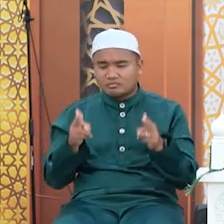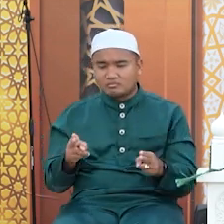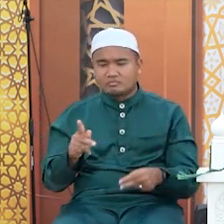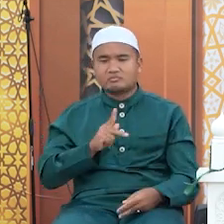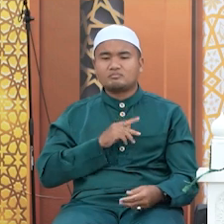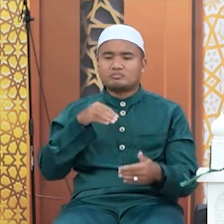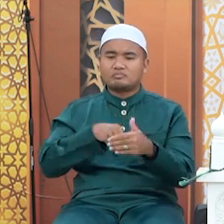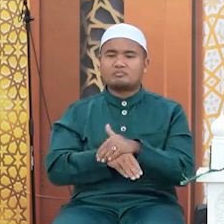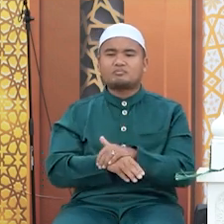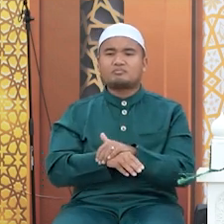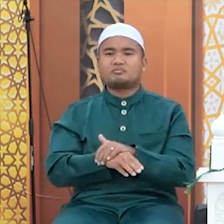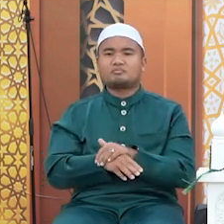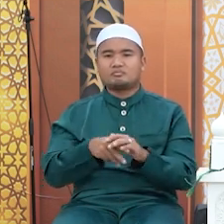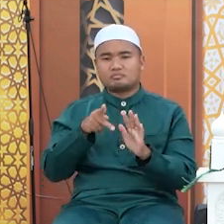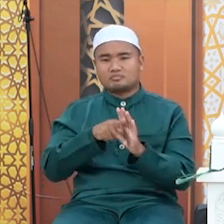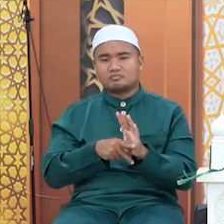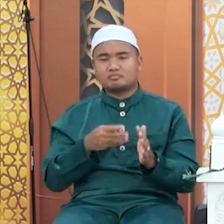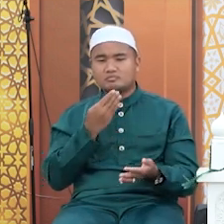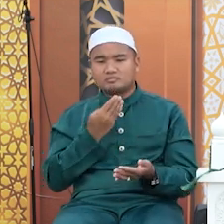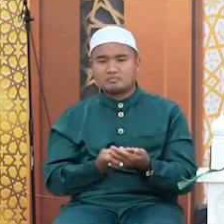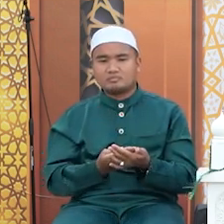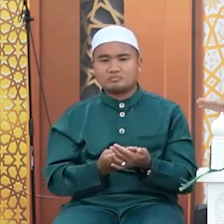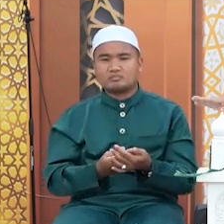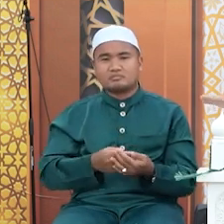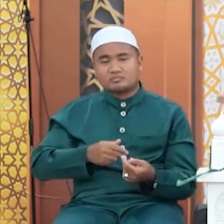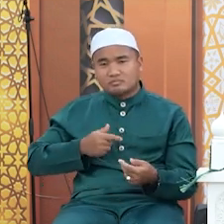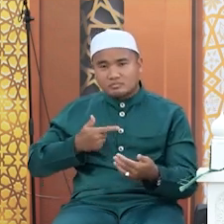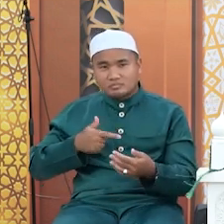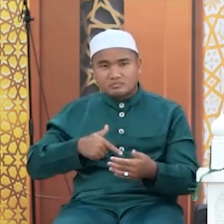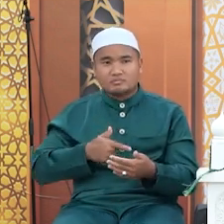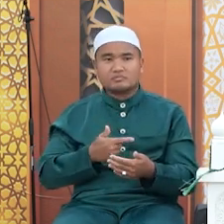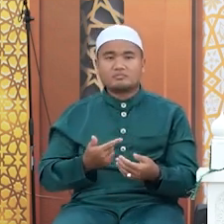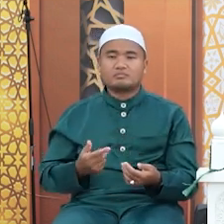dia menyegerakan berbuka puasa. Ni ramai-ramai kita ni.